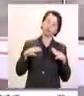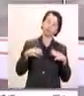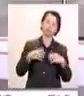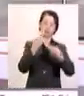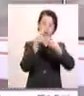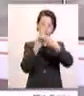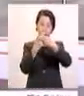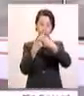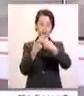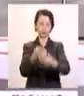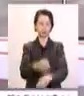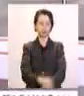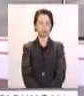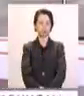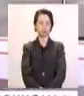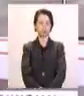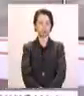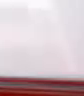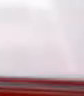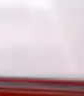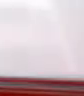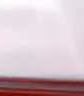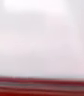segmen hashtag. Saksikan.